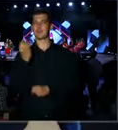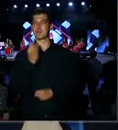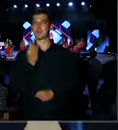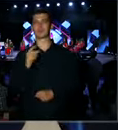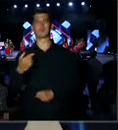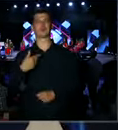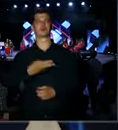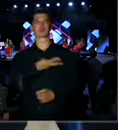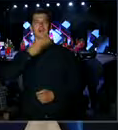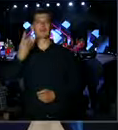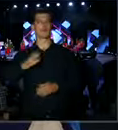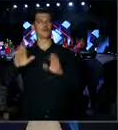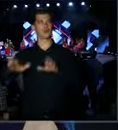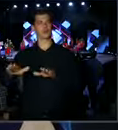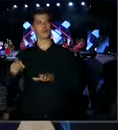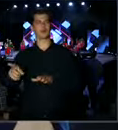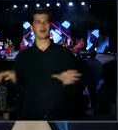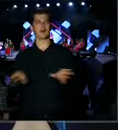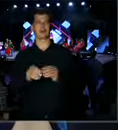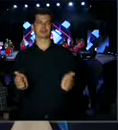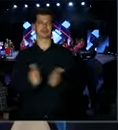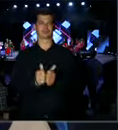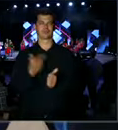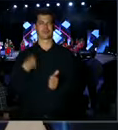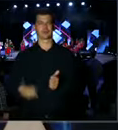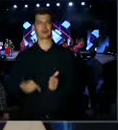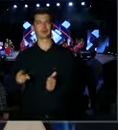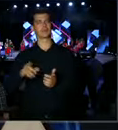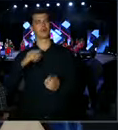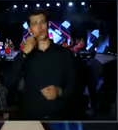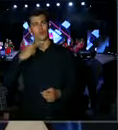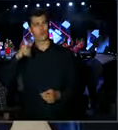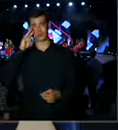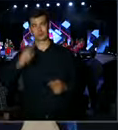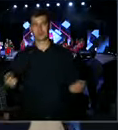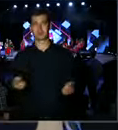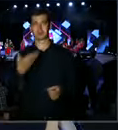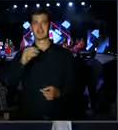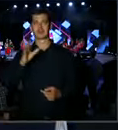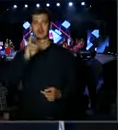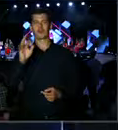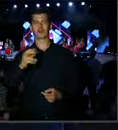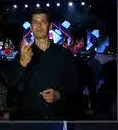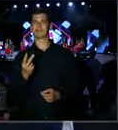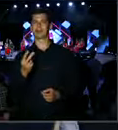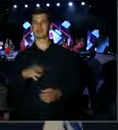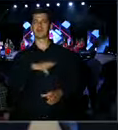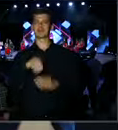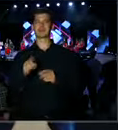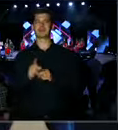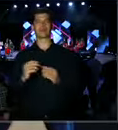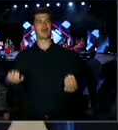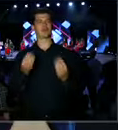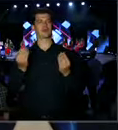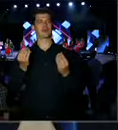funduje 4-dniowy pobyt wraz z osobą towarzyszącą w luksusowym obiekcie Mieszko 2, połączony z programem